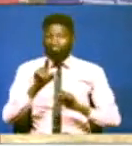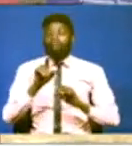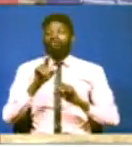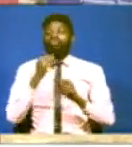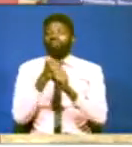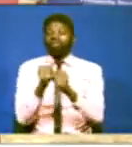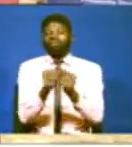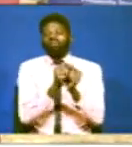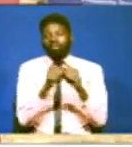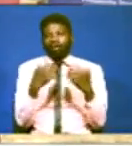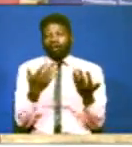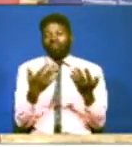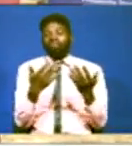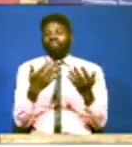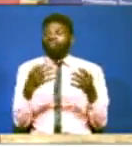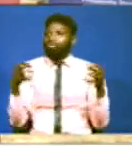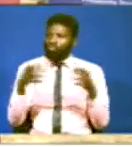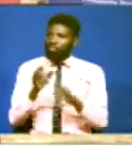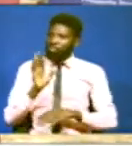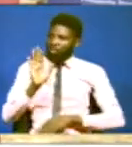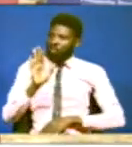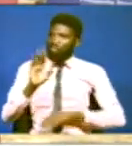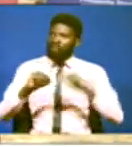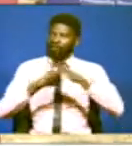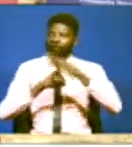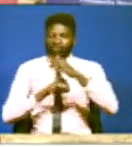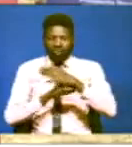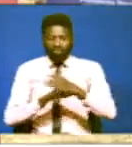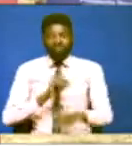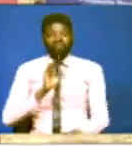la Ziwa Victoria, wakfu wa matibabu pamoja na wakfu wa